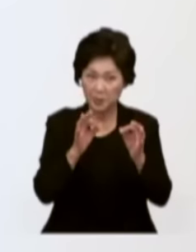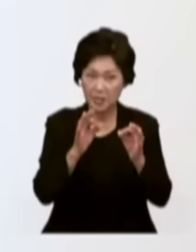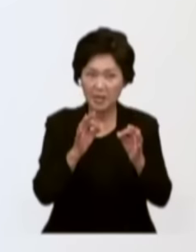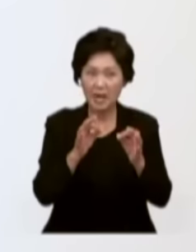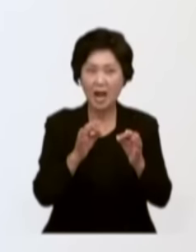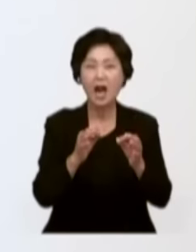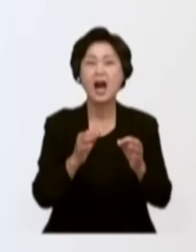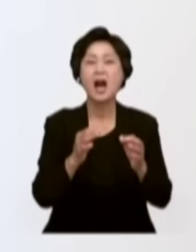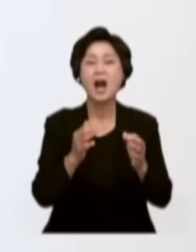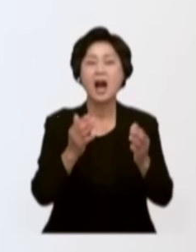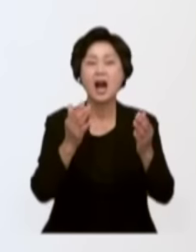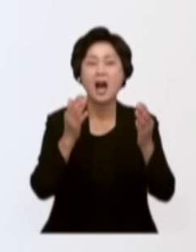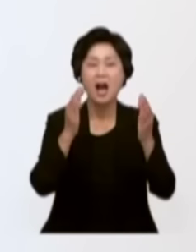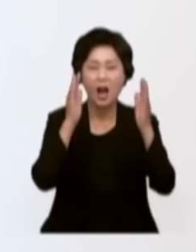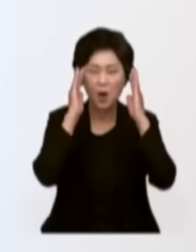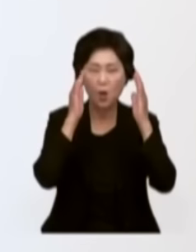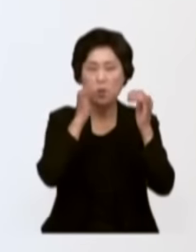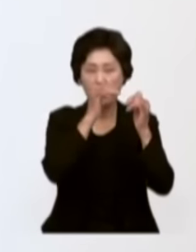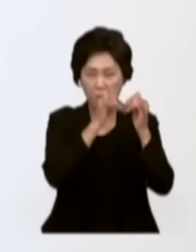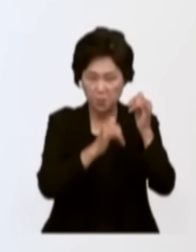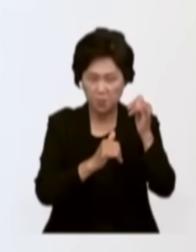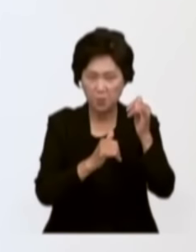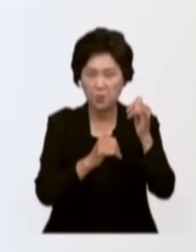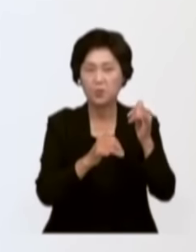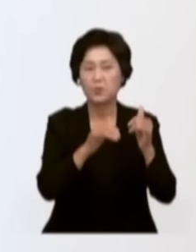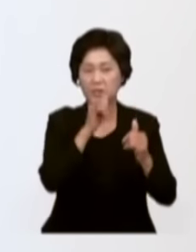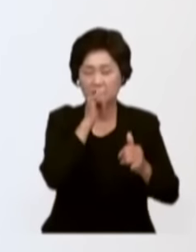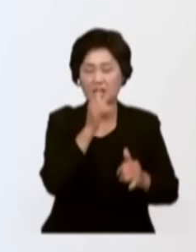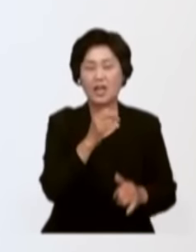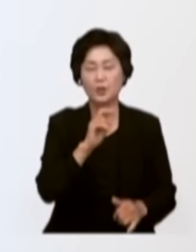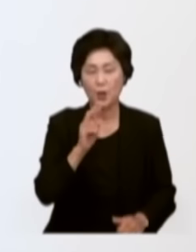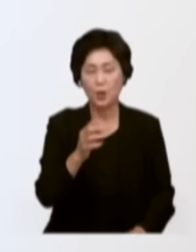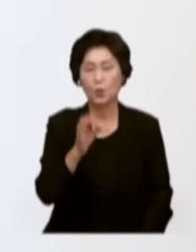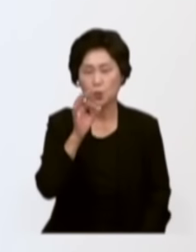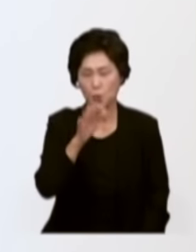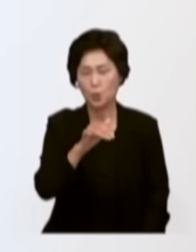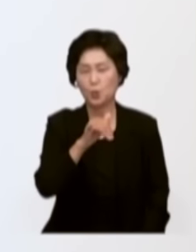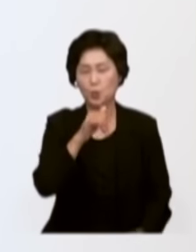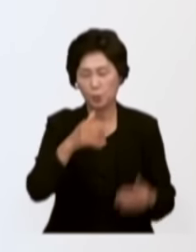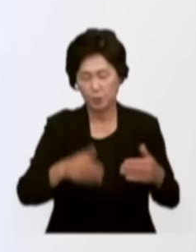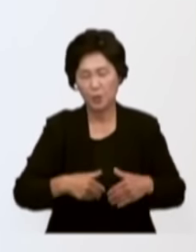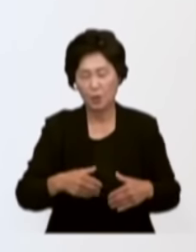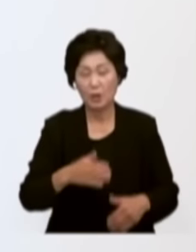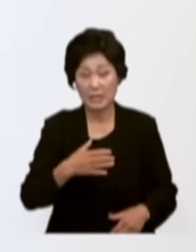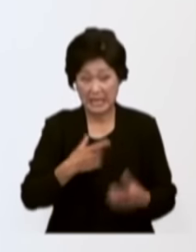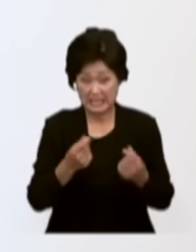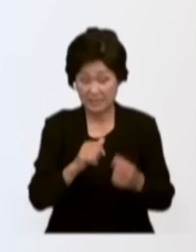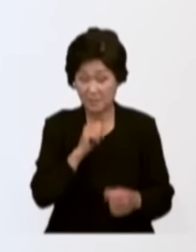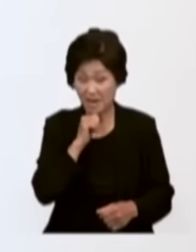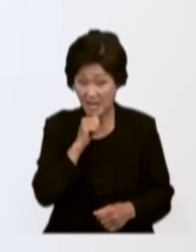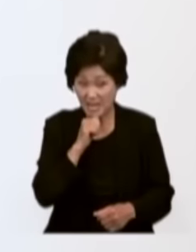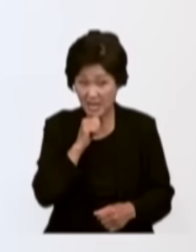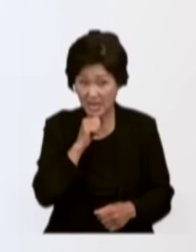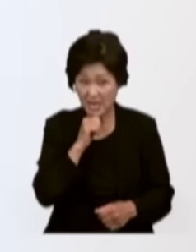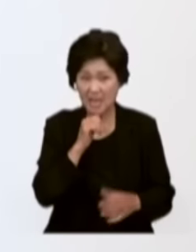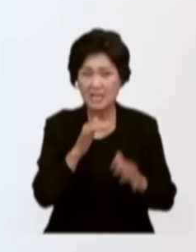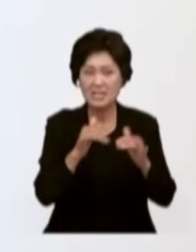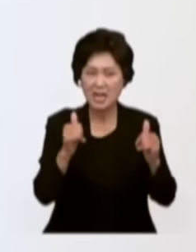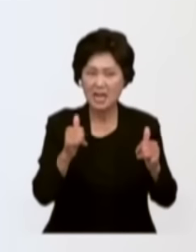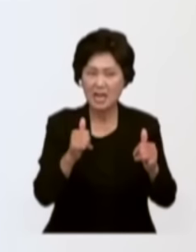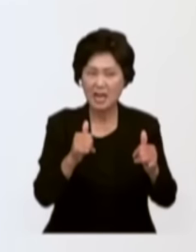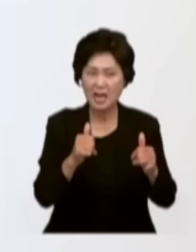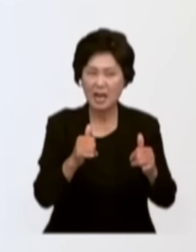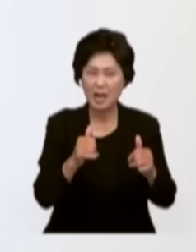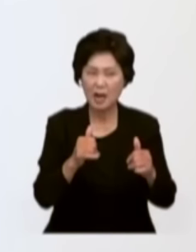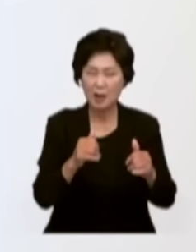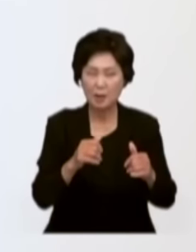되고 돈도 좀 있는 사람들이 하는 거지 나같이 가난하고 그런 사람들은 이 길이 아닌가 보다라고